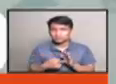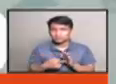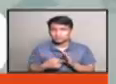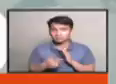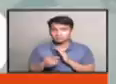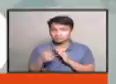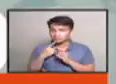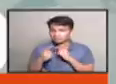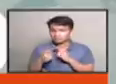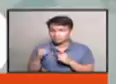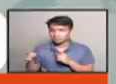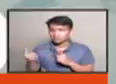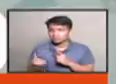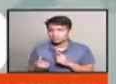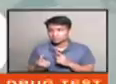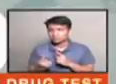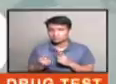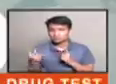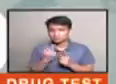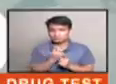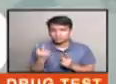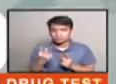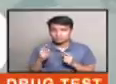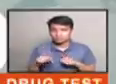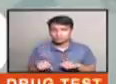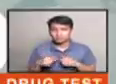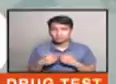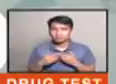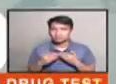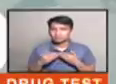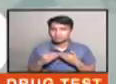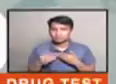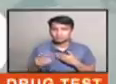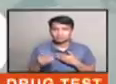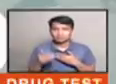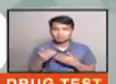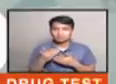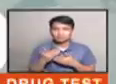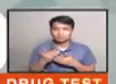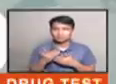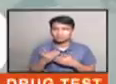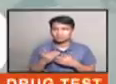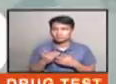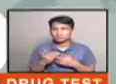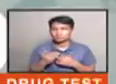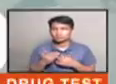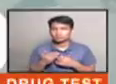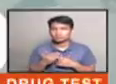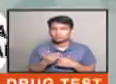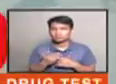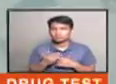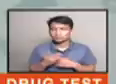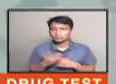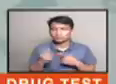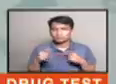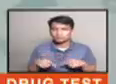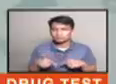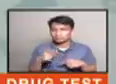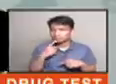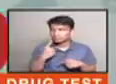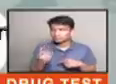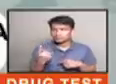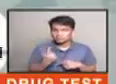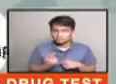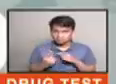po ng both parties po, sir, lalo na po pag damage to property lang naman po. Okay. Tapos po, sir, pag